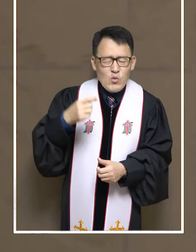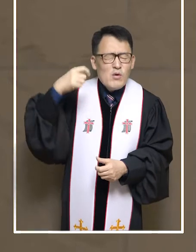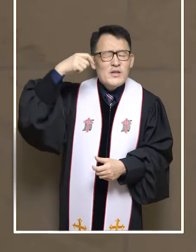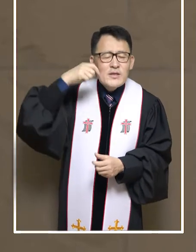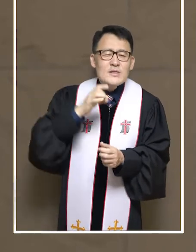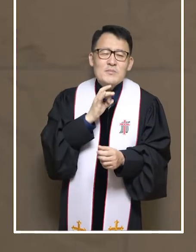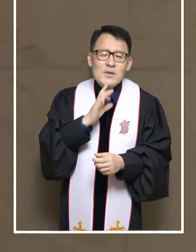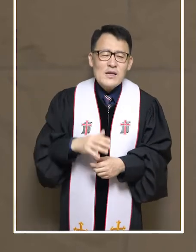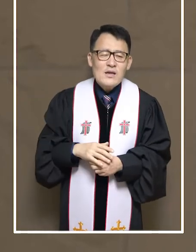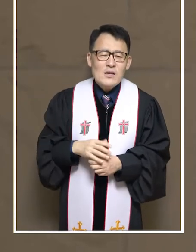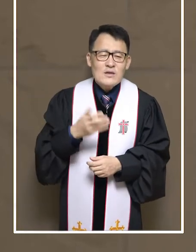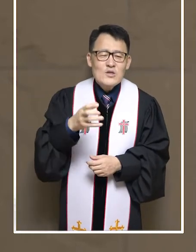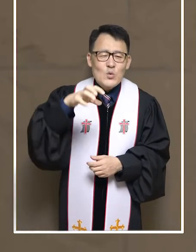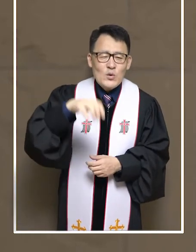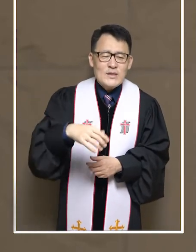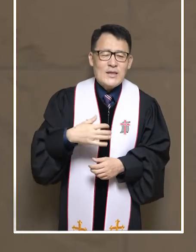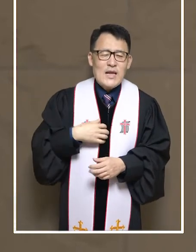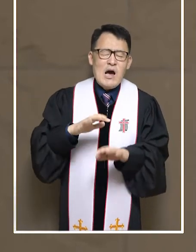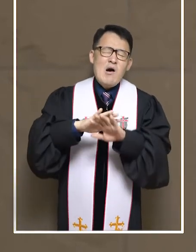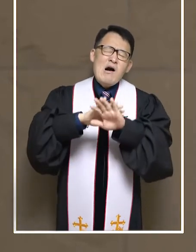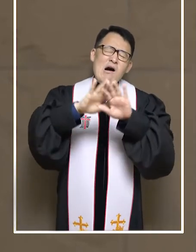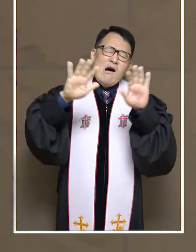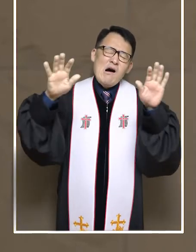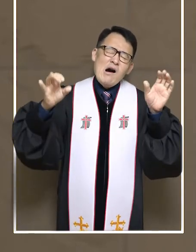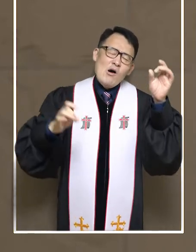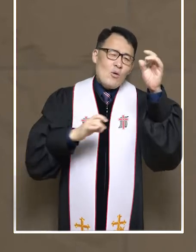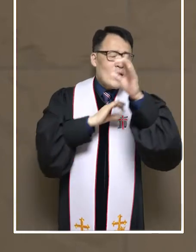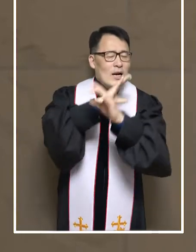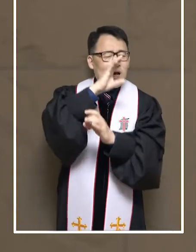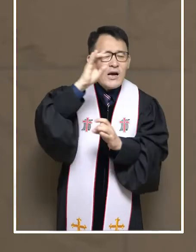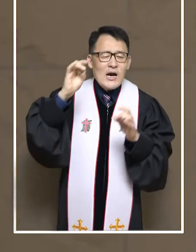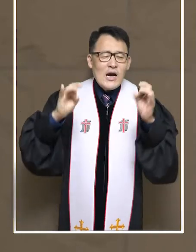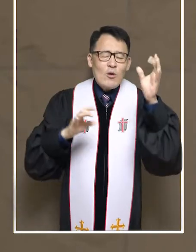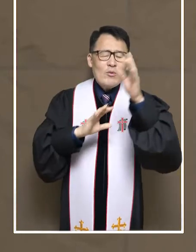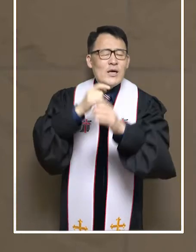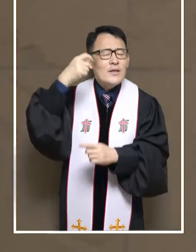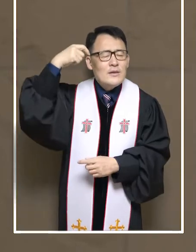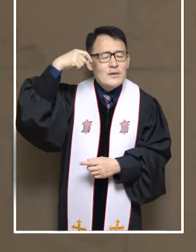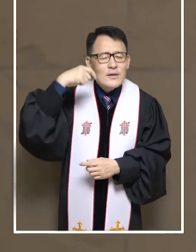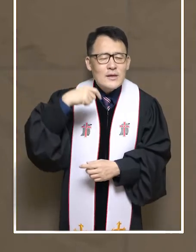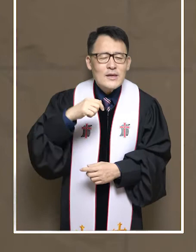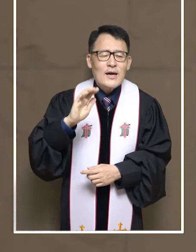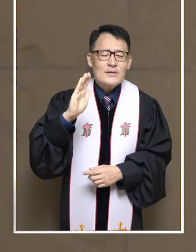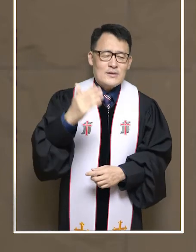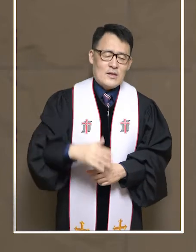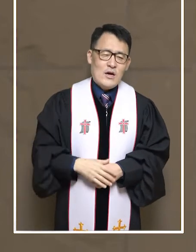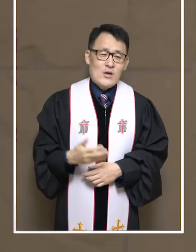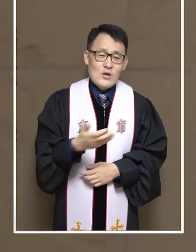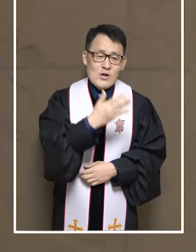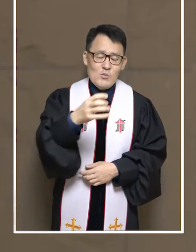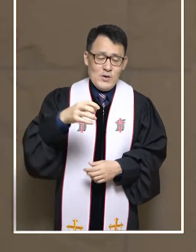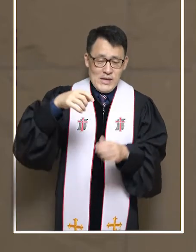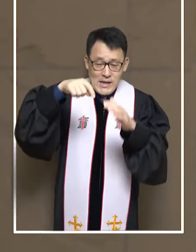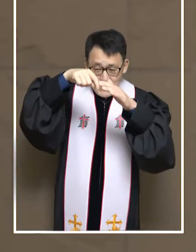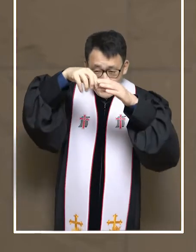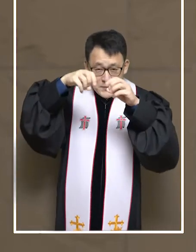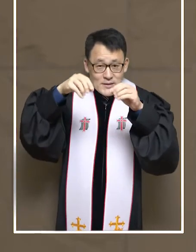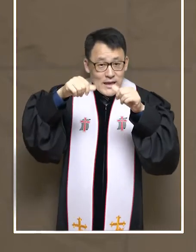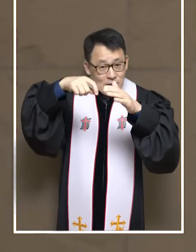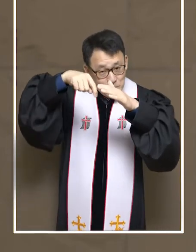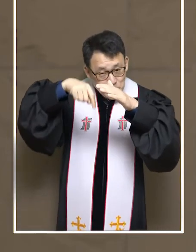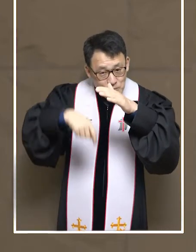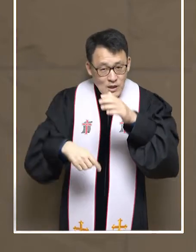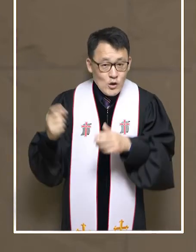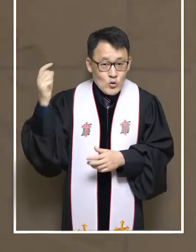무거운 압력도 느끼겠지만 그러나 거기서 황홀함도 느끼게 될 것이다.